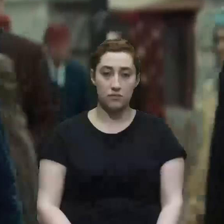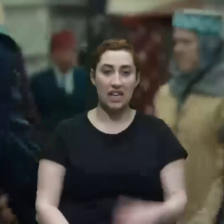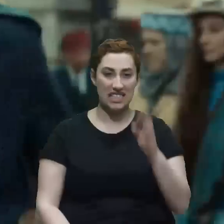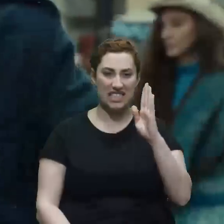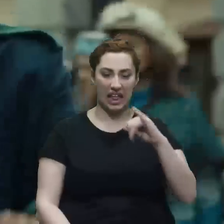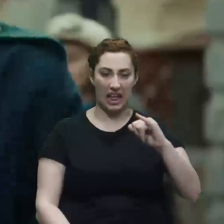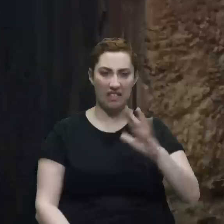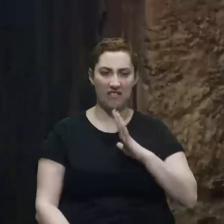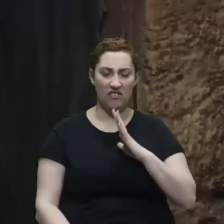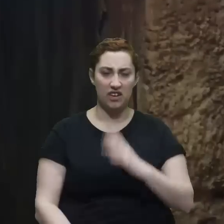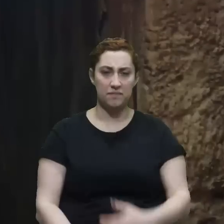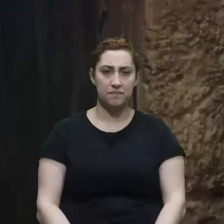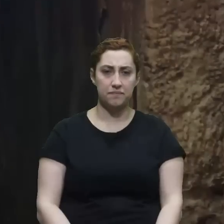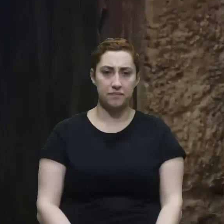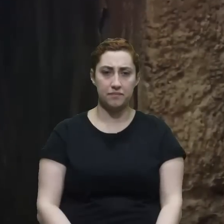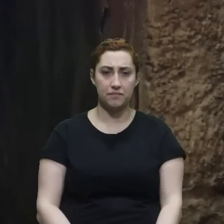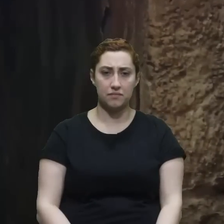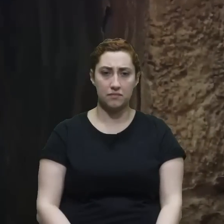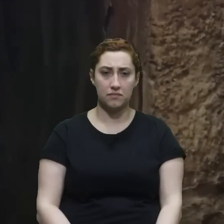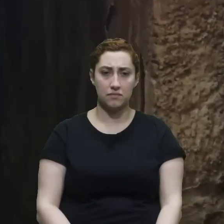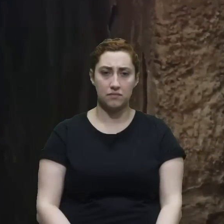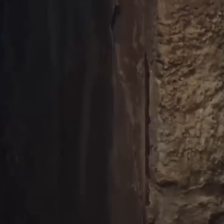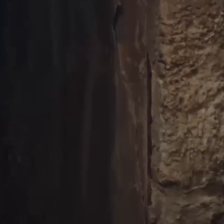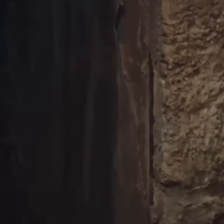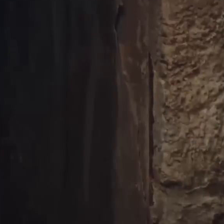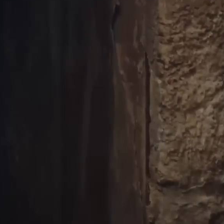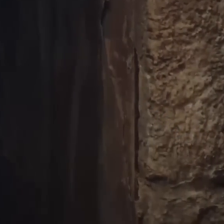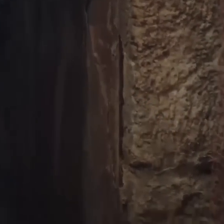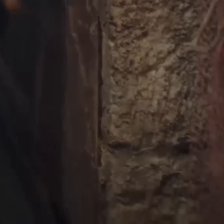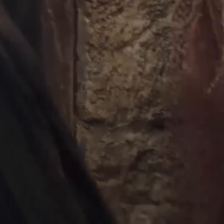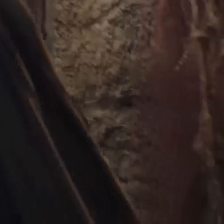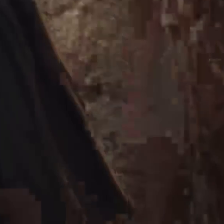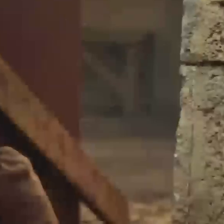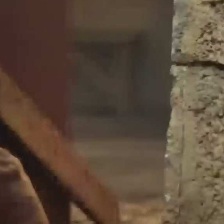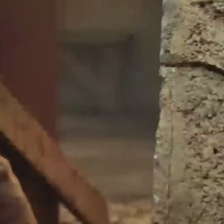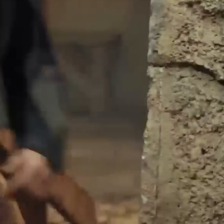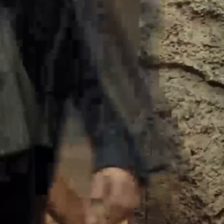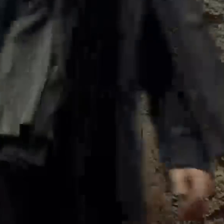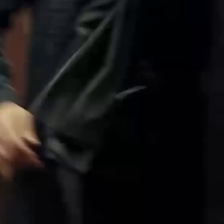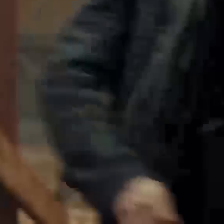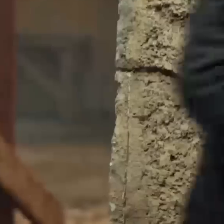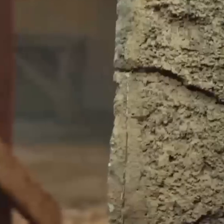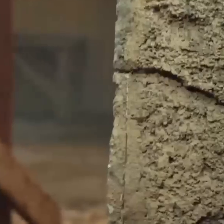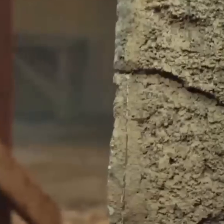Az ileride yaklaştık. Mustafa bir kapıdan sokağa çıkıp koşar adım uzaklaştı.